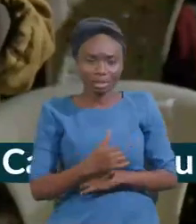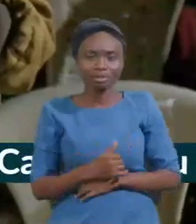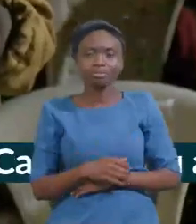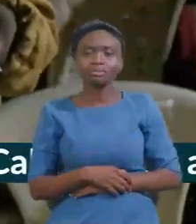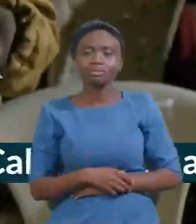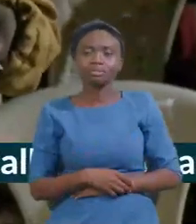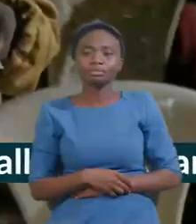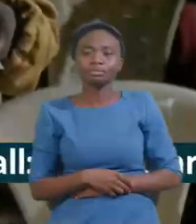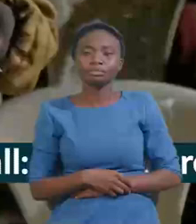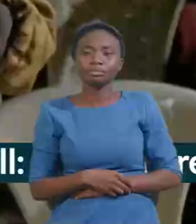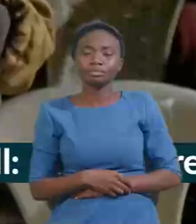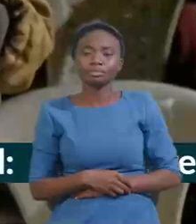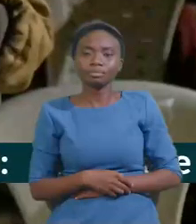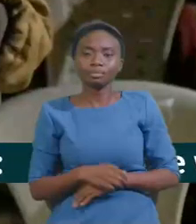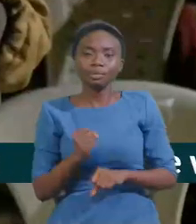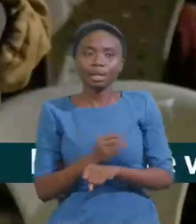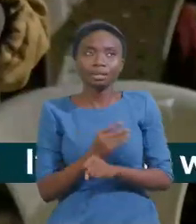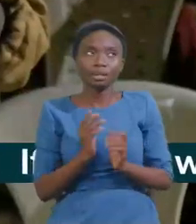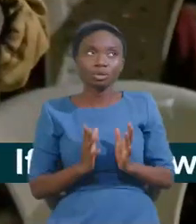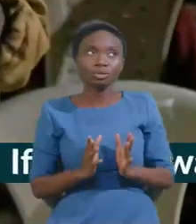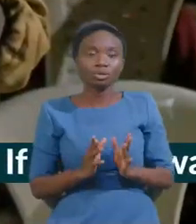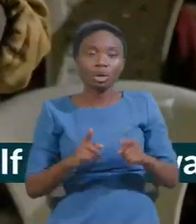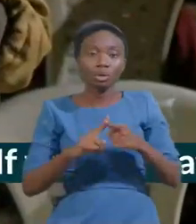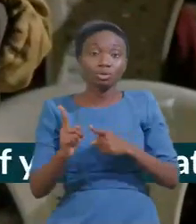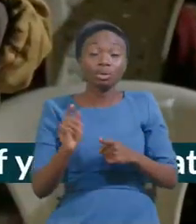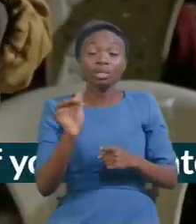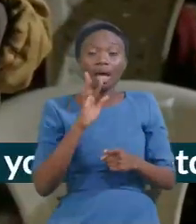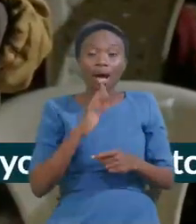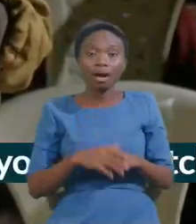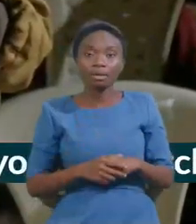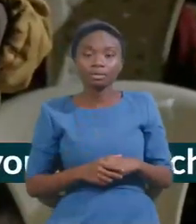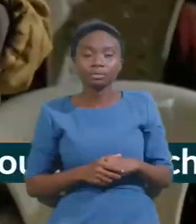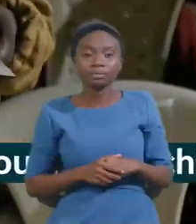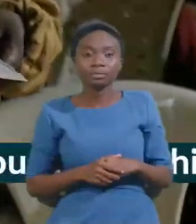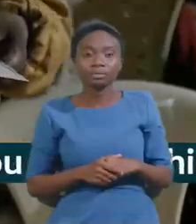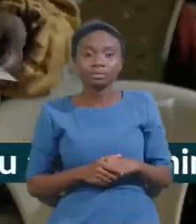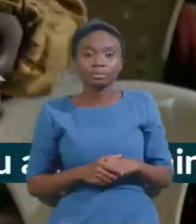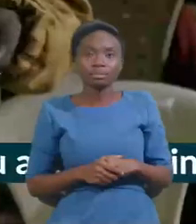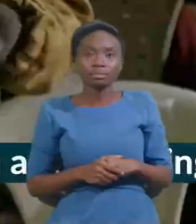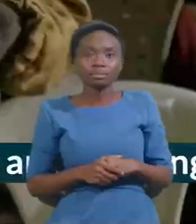soir. Counselors, get to where they are. Conseillers, arrivez là où ils sont.